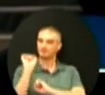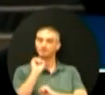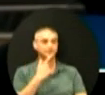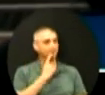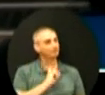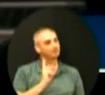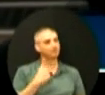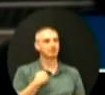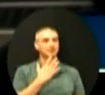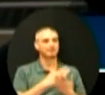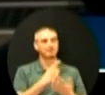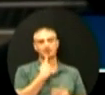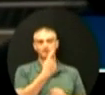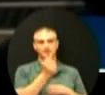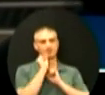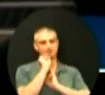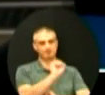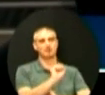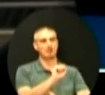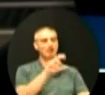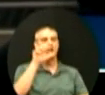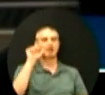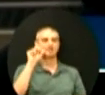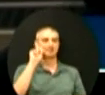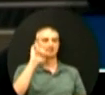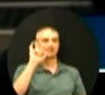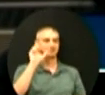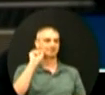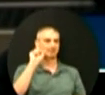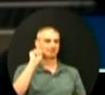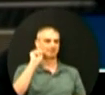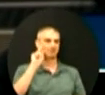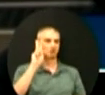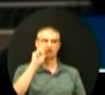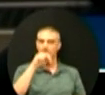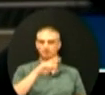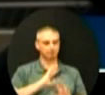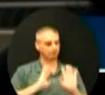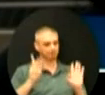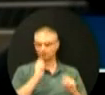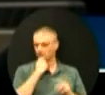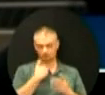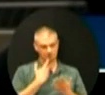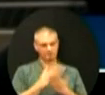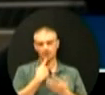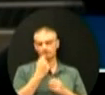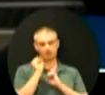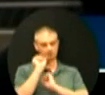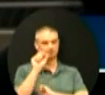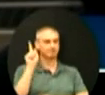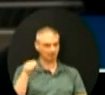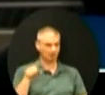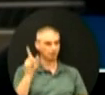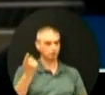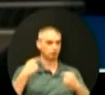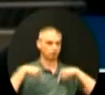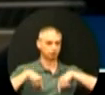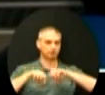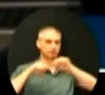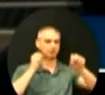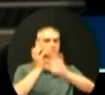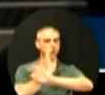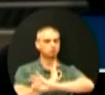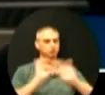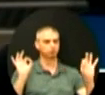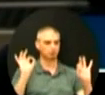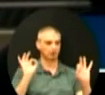אני באתי תמיכה, באבי ניסנקורן, אין בכלל, אין פה, זה לא סוד, אני באתי תמיכה באבי ניסנקורן, הוא יושב ראש הסתדרות